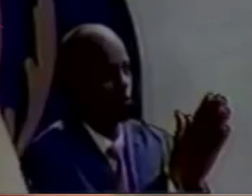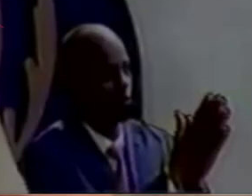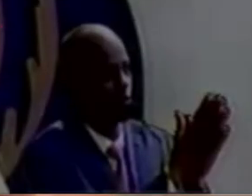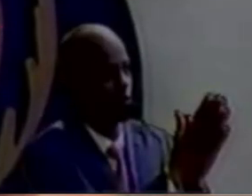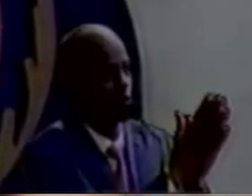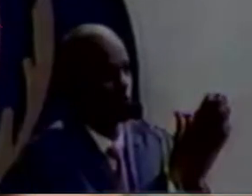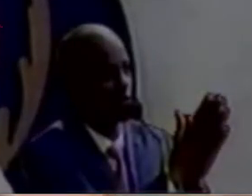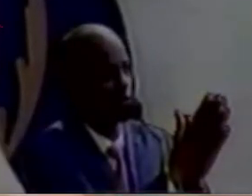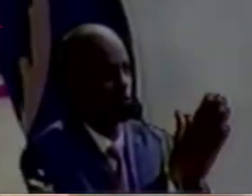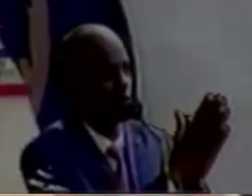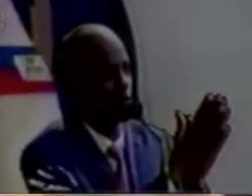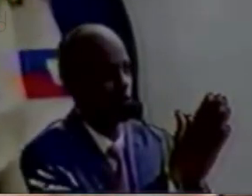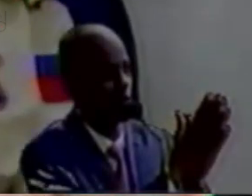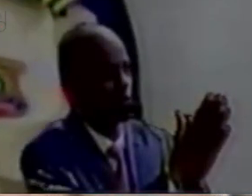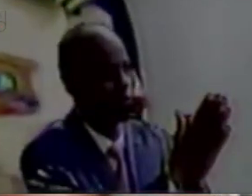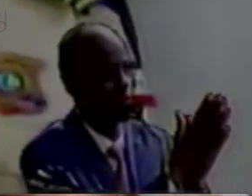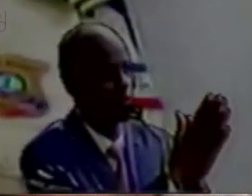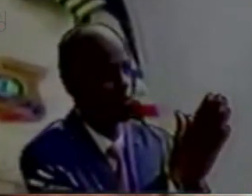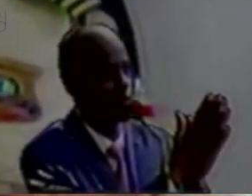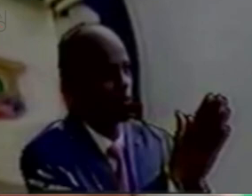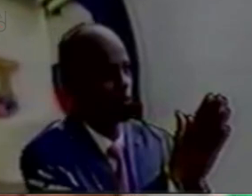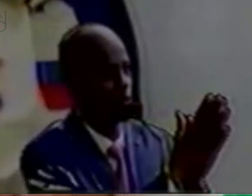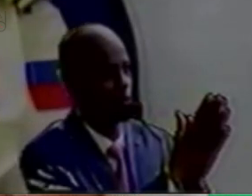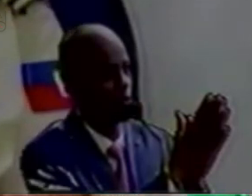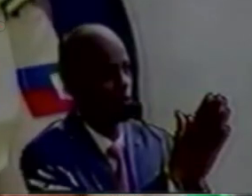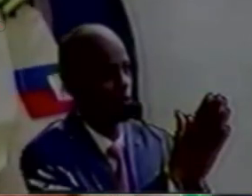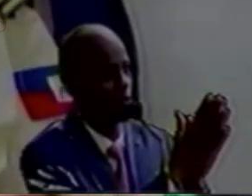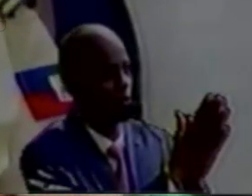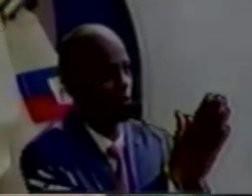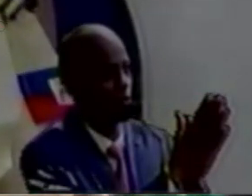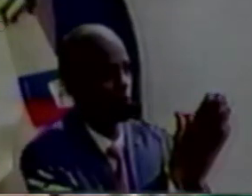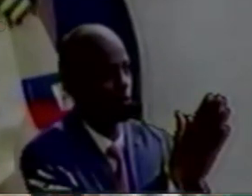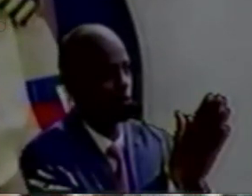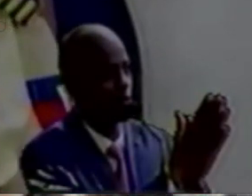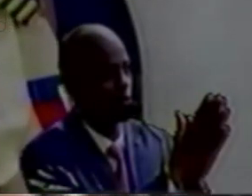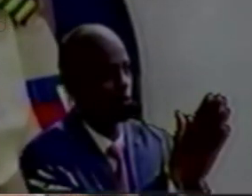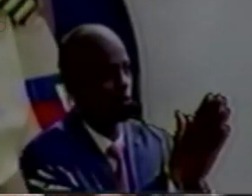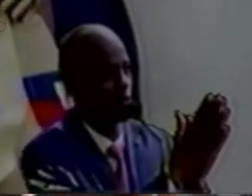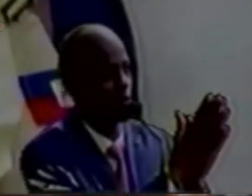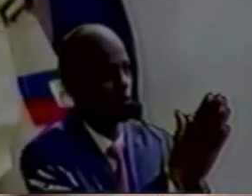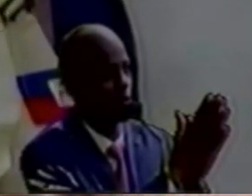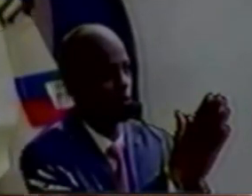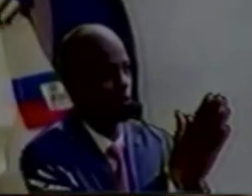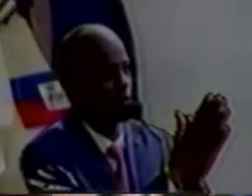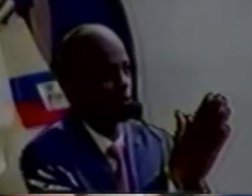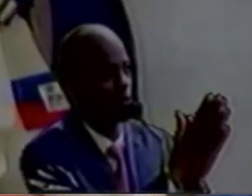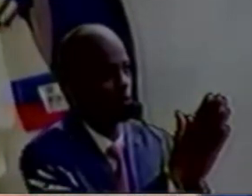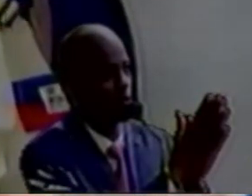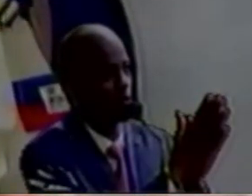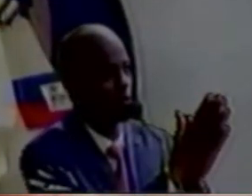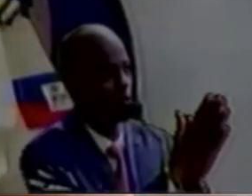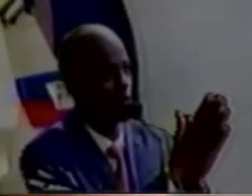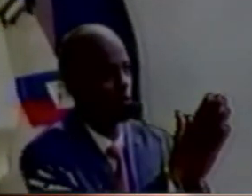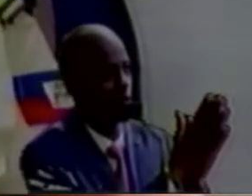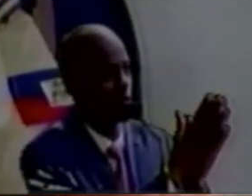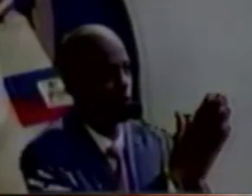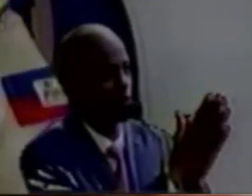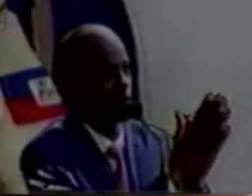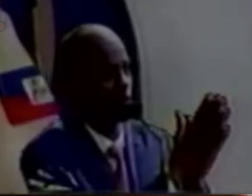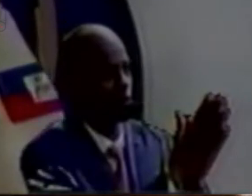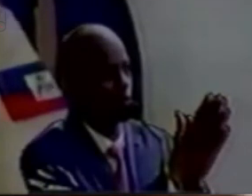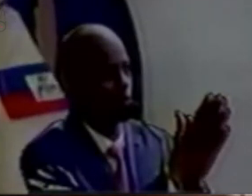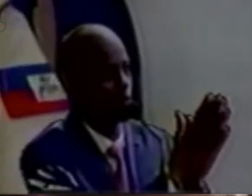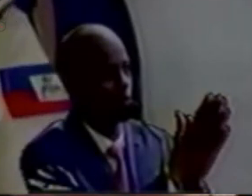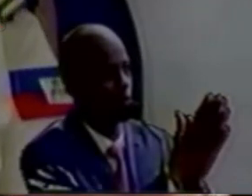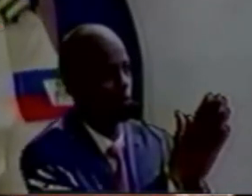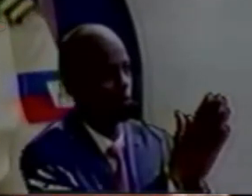policiers. Yo a bien pour faire coordination, pour capable sécuriser tout convoi